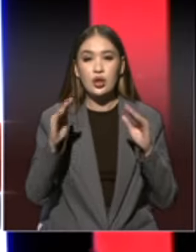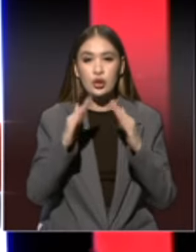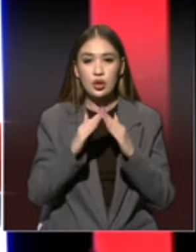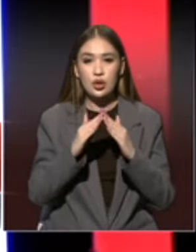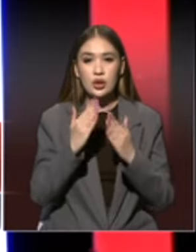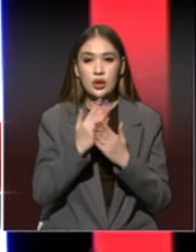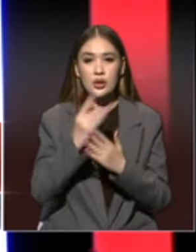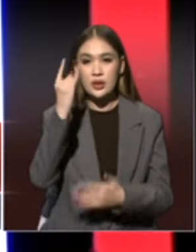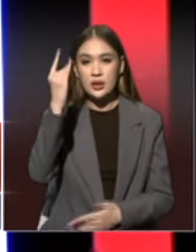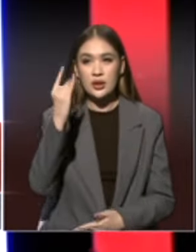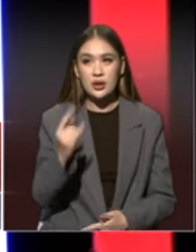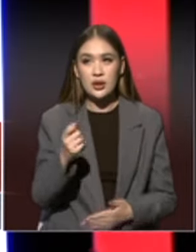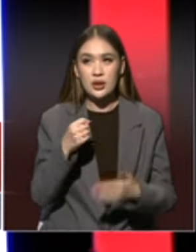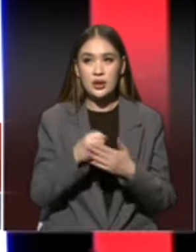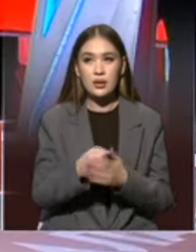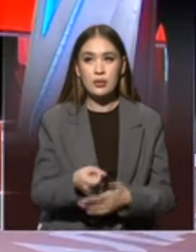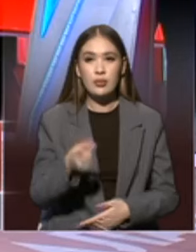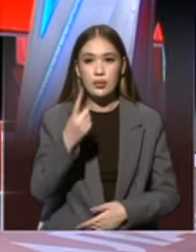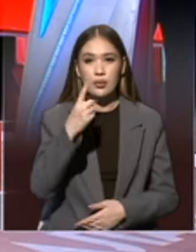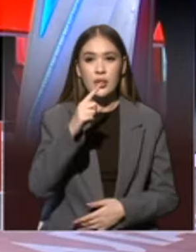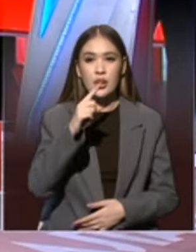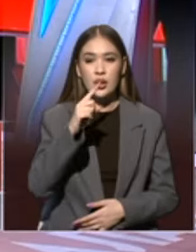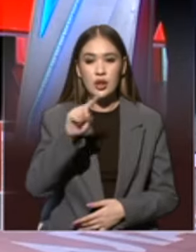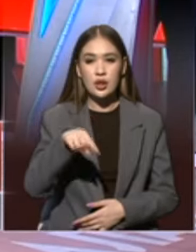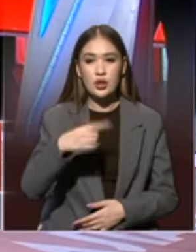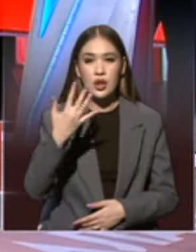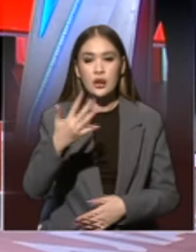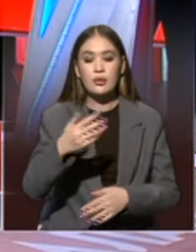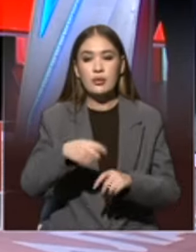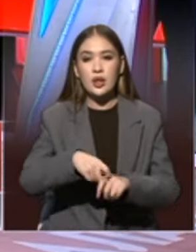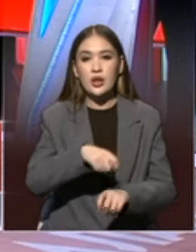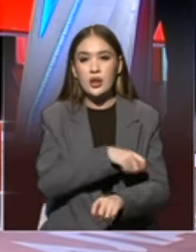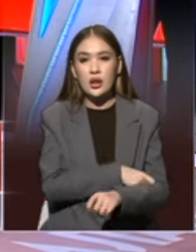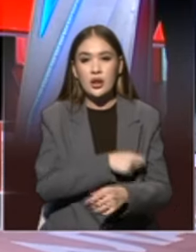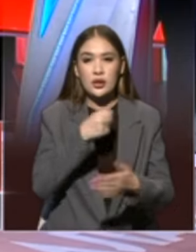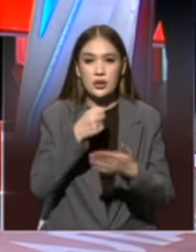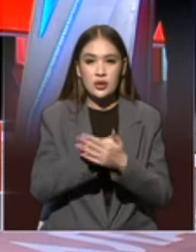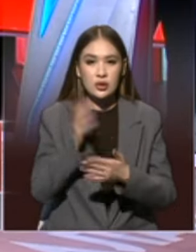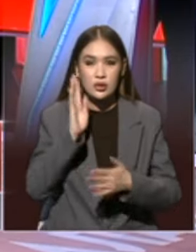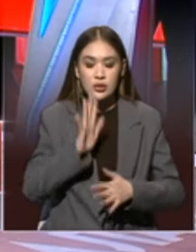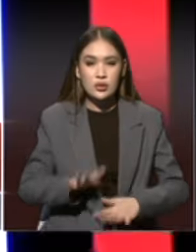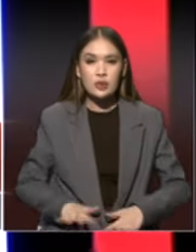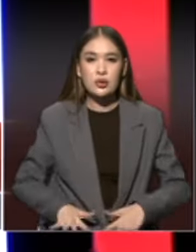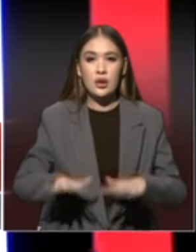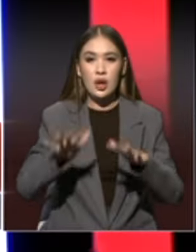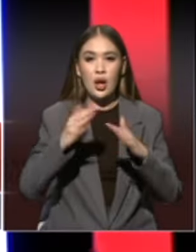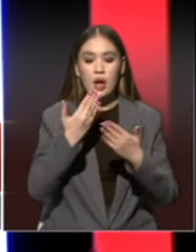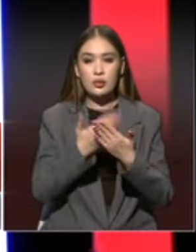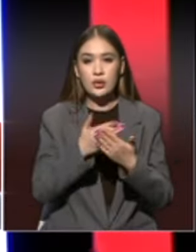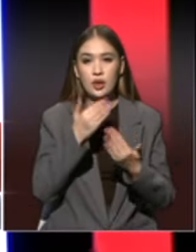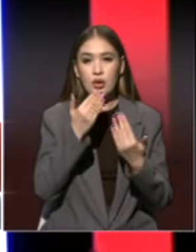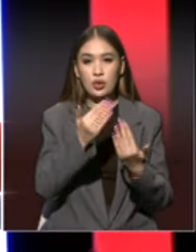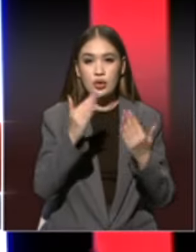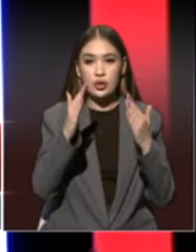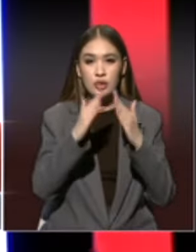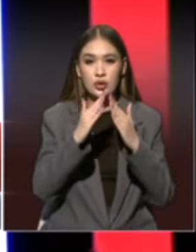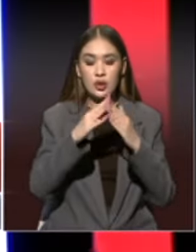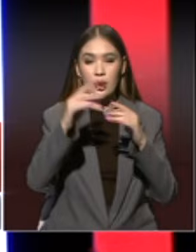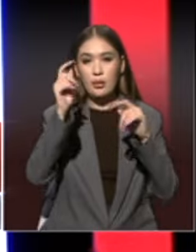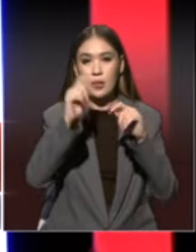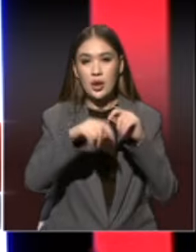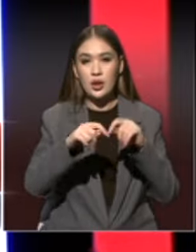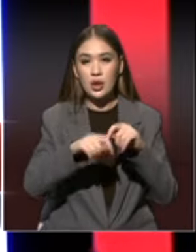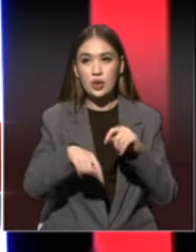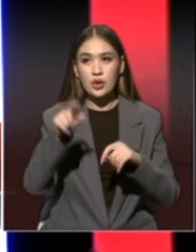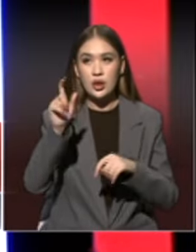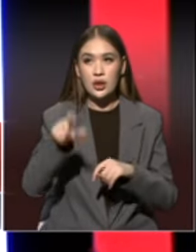үйдің терезесіне дейін 1,5 метрге дейін су шайды, су келіп тұр. Ал ол үйді мысалға мамандар, бағалаушы мамандар осы